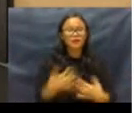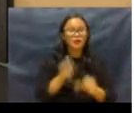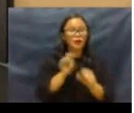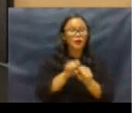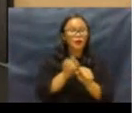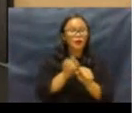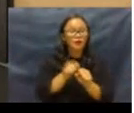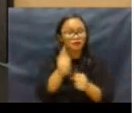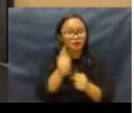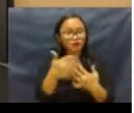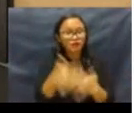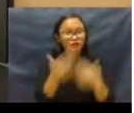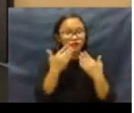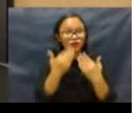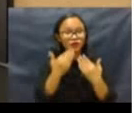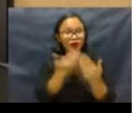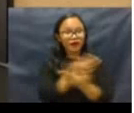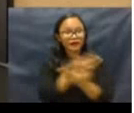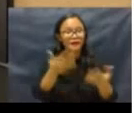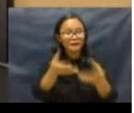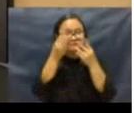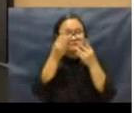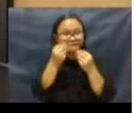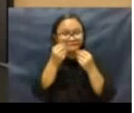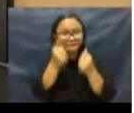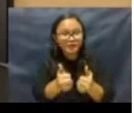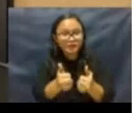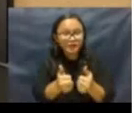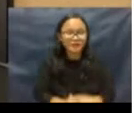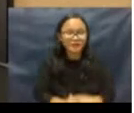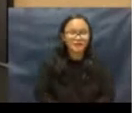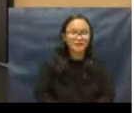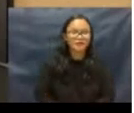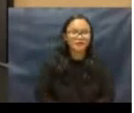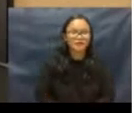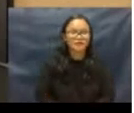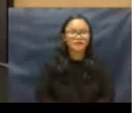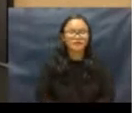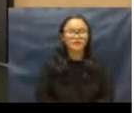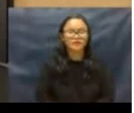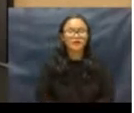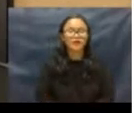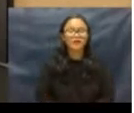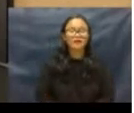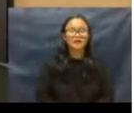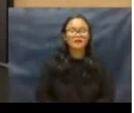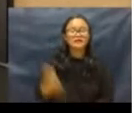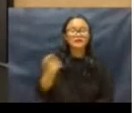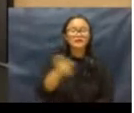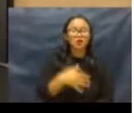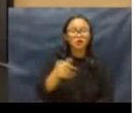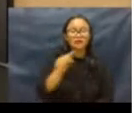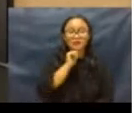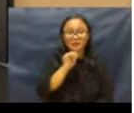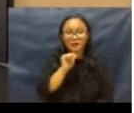mengkoreksi dari jawaban Bapak dan Ibu. Silakan. Pemenangnya adalah yang pertama adalah sudah masuk ternyata.